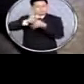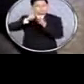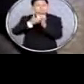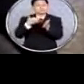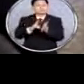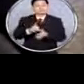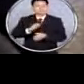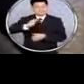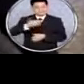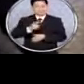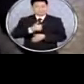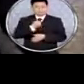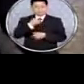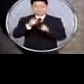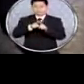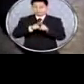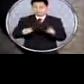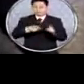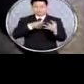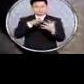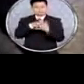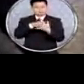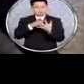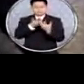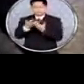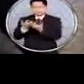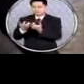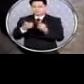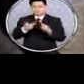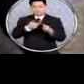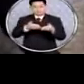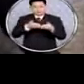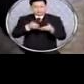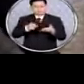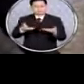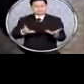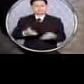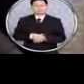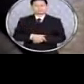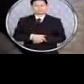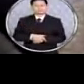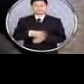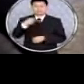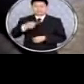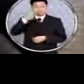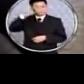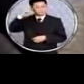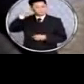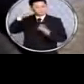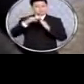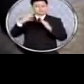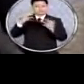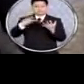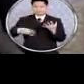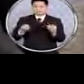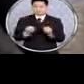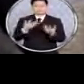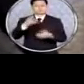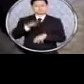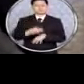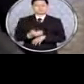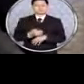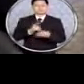但是资源的公平跟透明的分配，这个是最重要的事情，我不会让梦想家的事情再发生。第